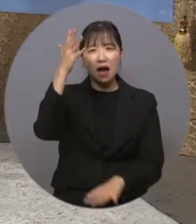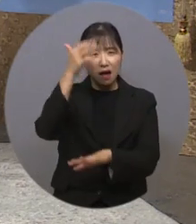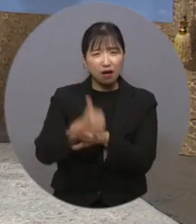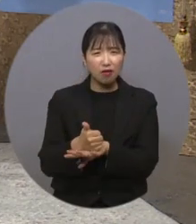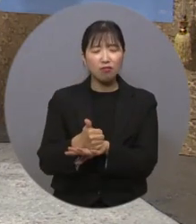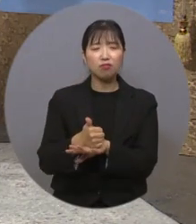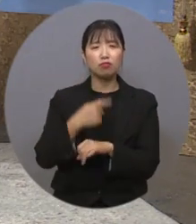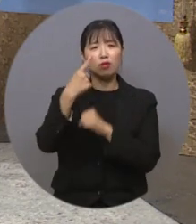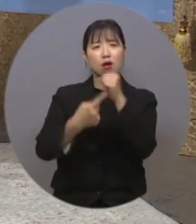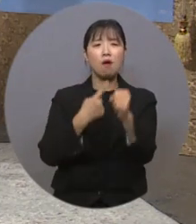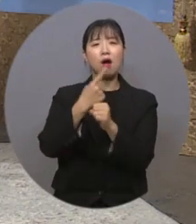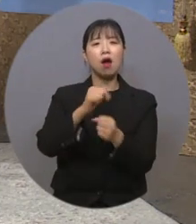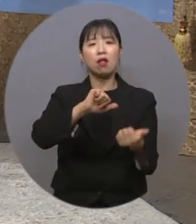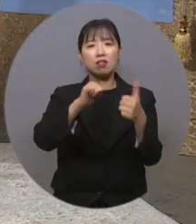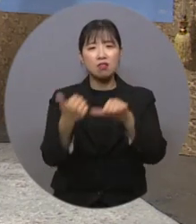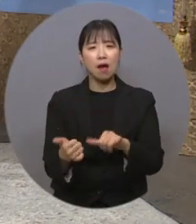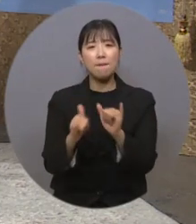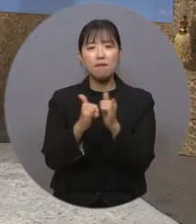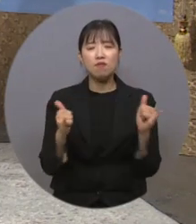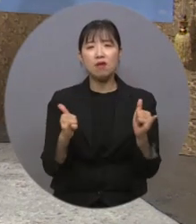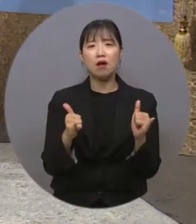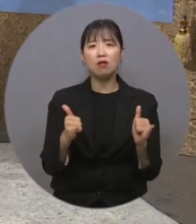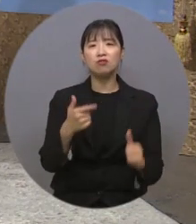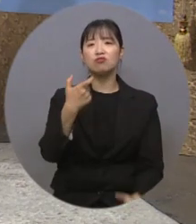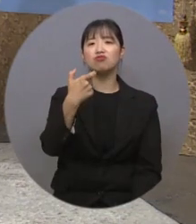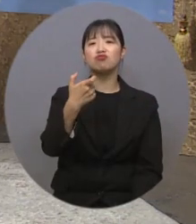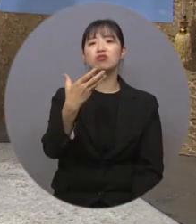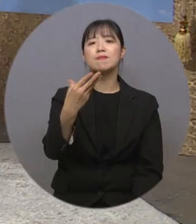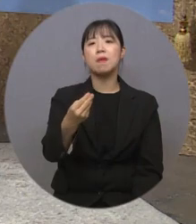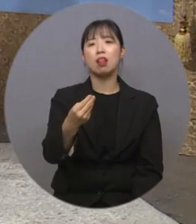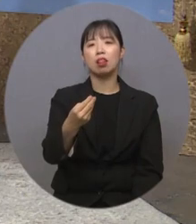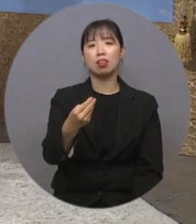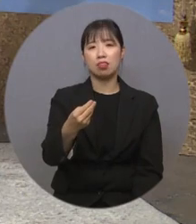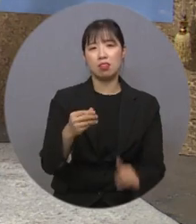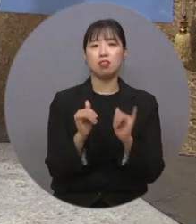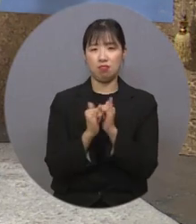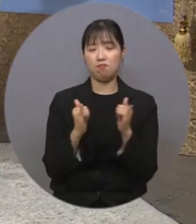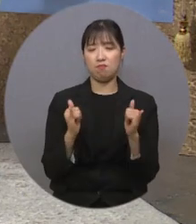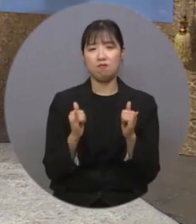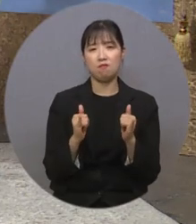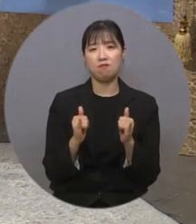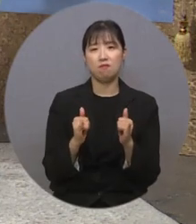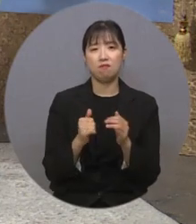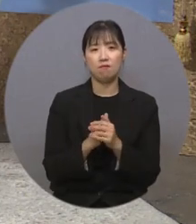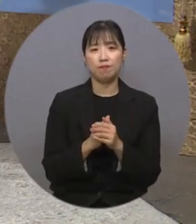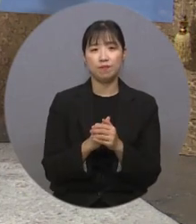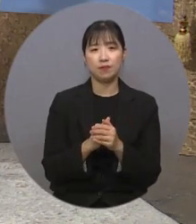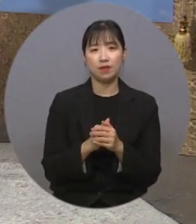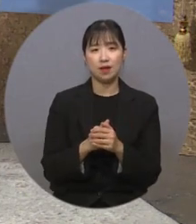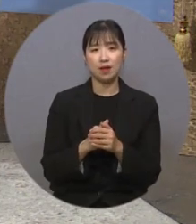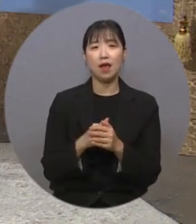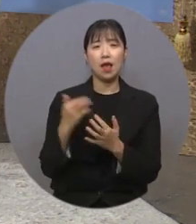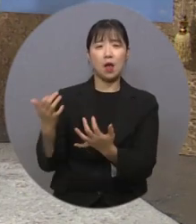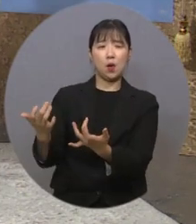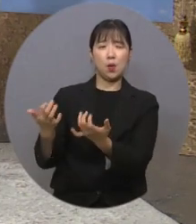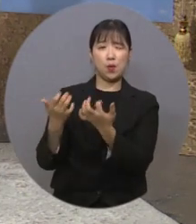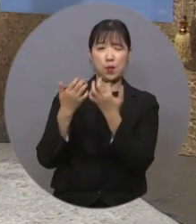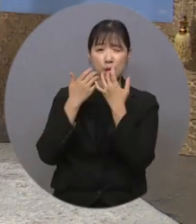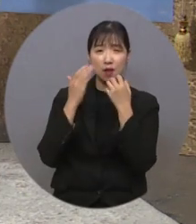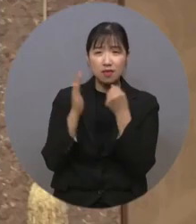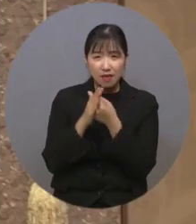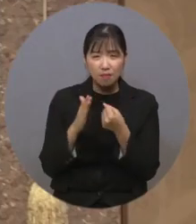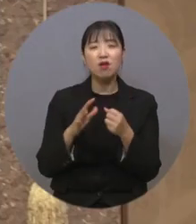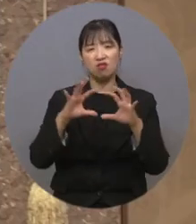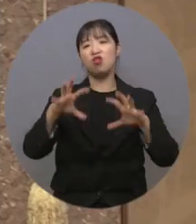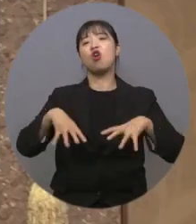연간 사망자가 약 60만 명이라고 들었거든요. 간접 흡연으로 인해서요? 네, 전 세계적으로요.